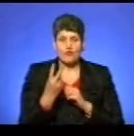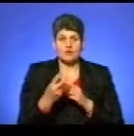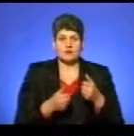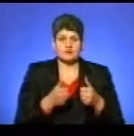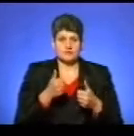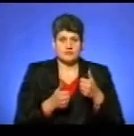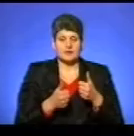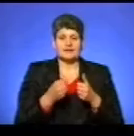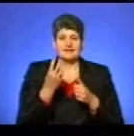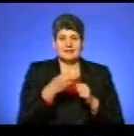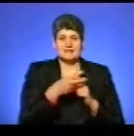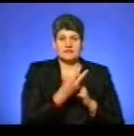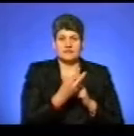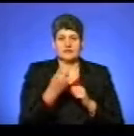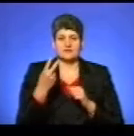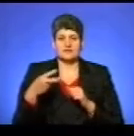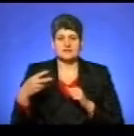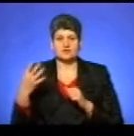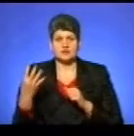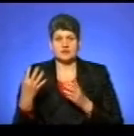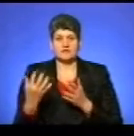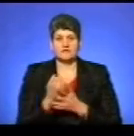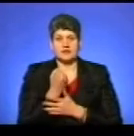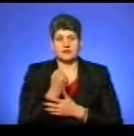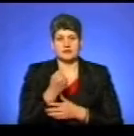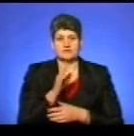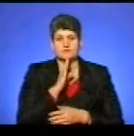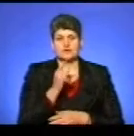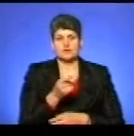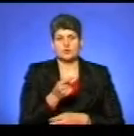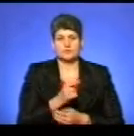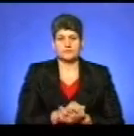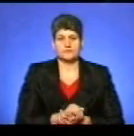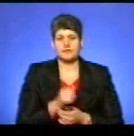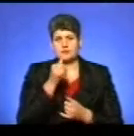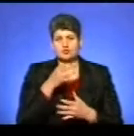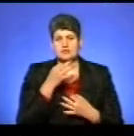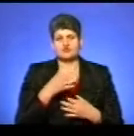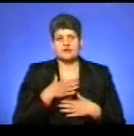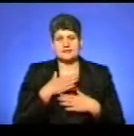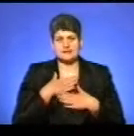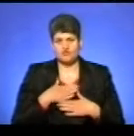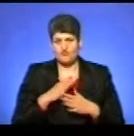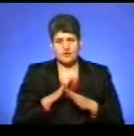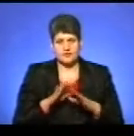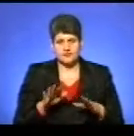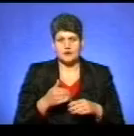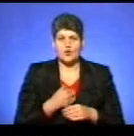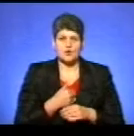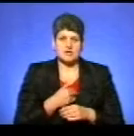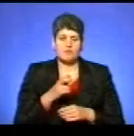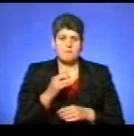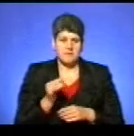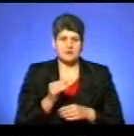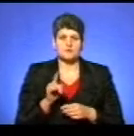рахунком 32-24 здобули гандболістки з Тернополя. Не можу сказати, що я задоволений, тому що я би хотів все-таки,